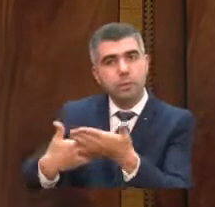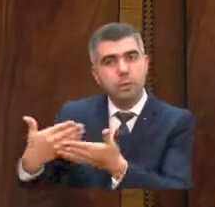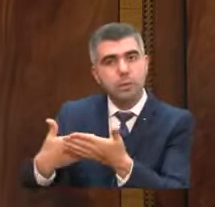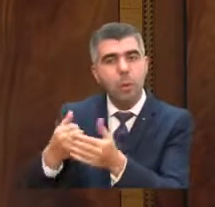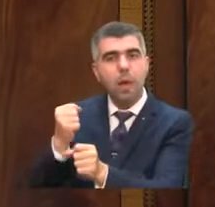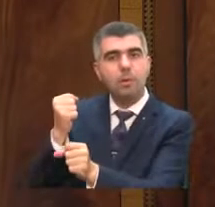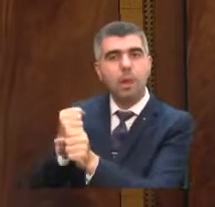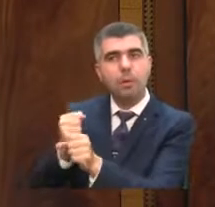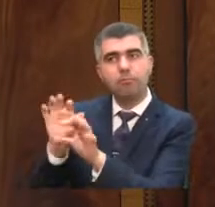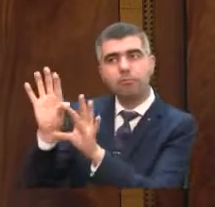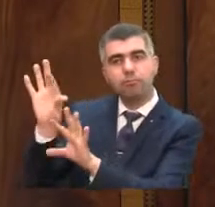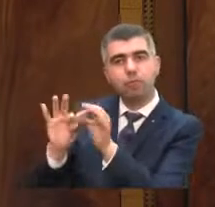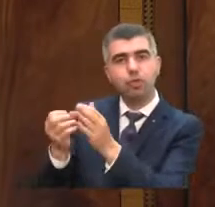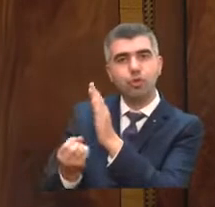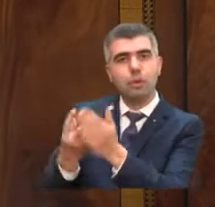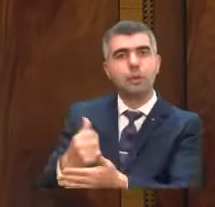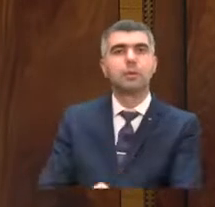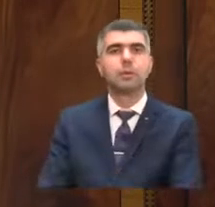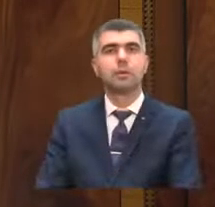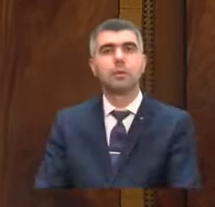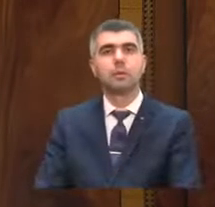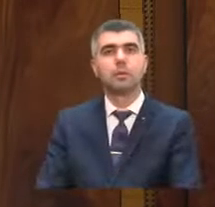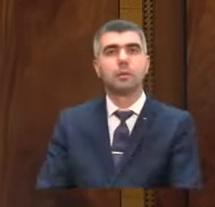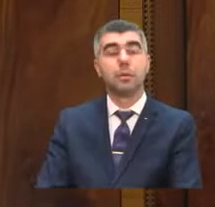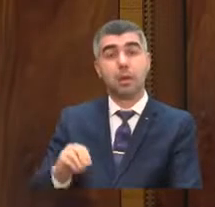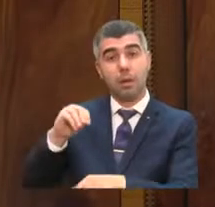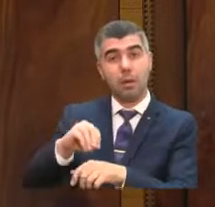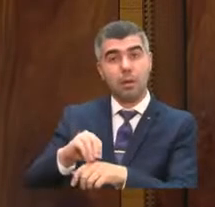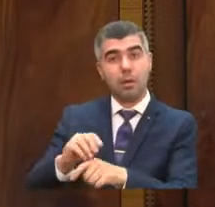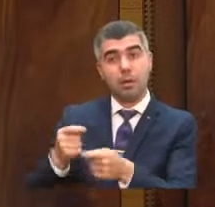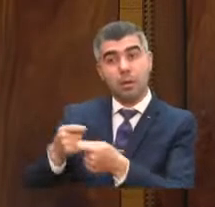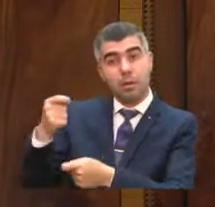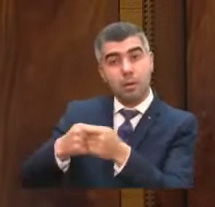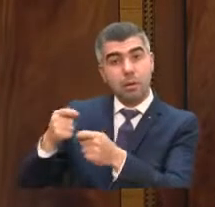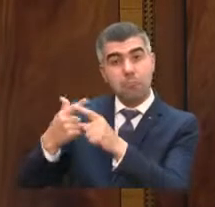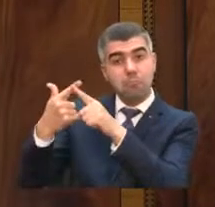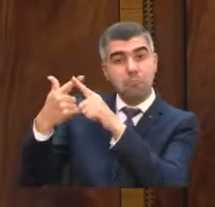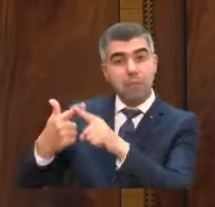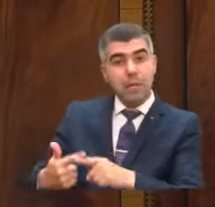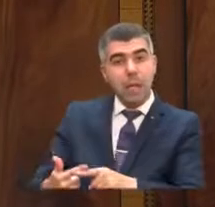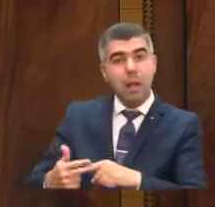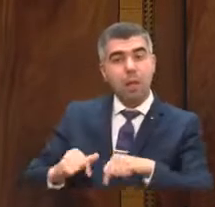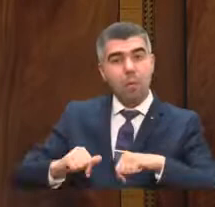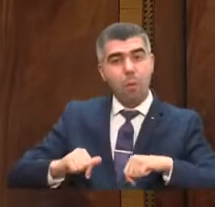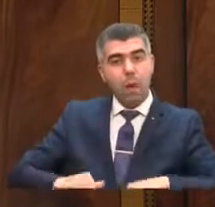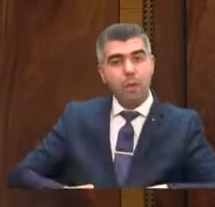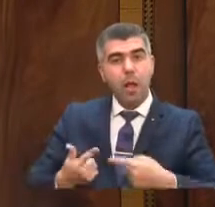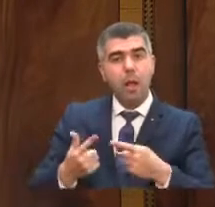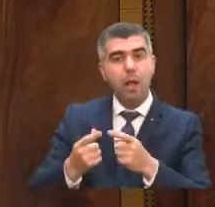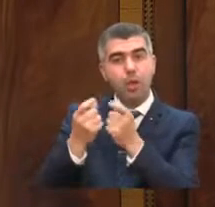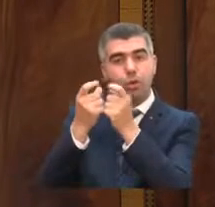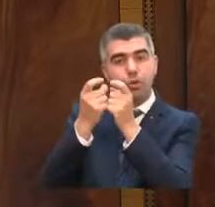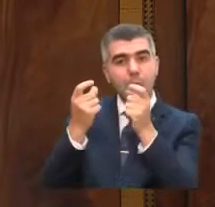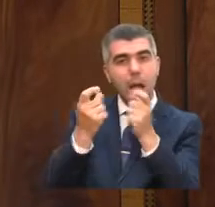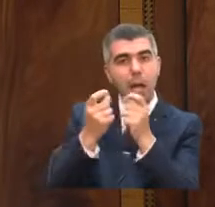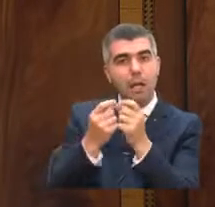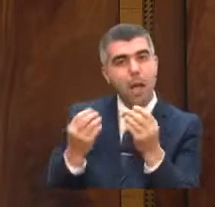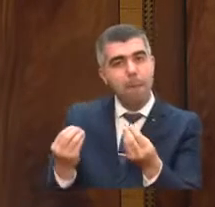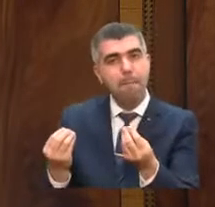الشغل، ثم تحسين المردودية الاقتصادية والمالية لاستثمارات الوزارة والمؤسسات والمقاولات العمومية التابعة